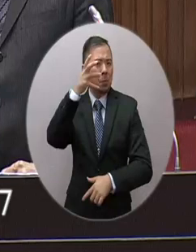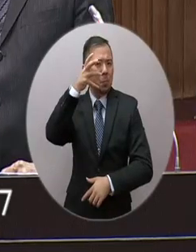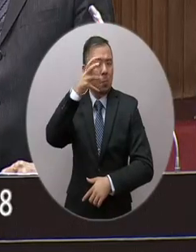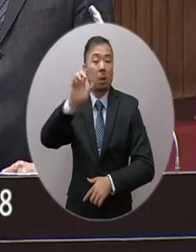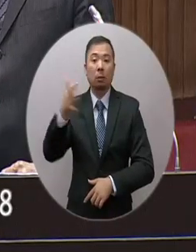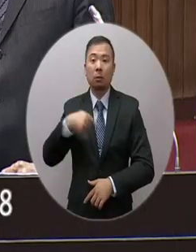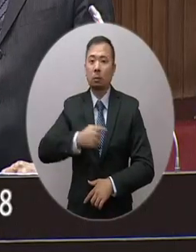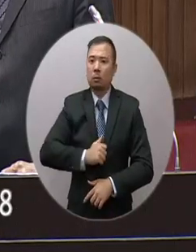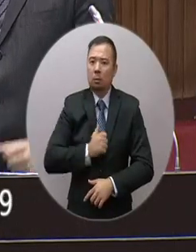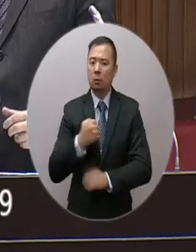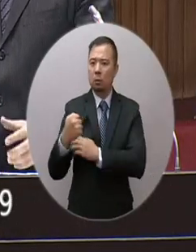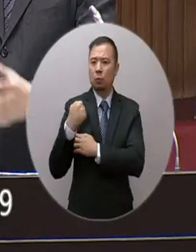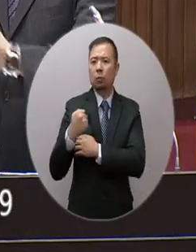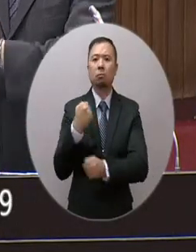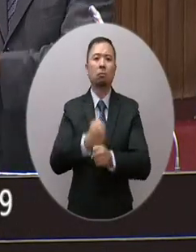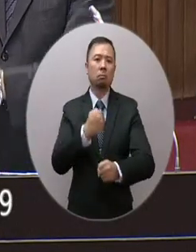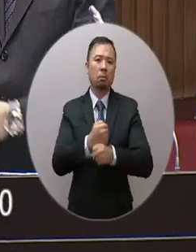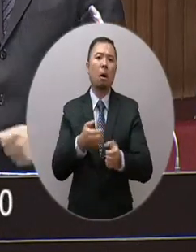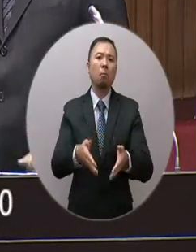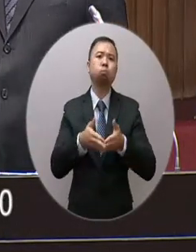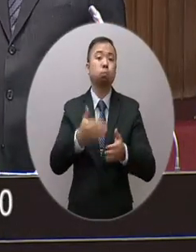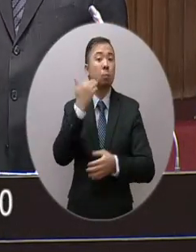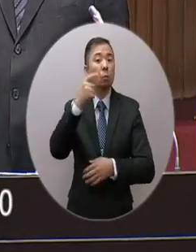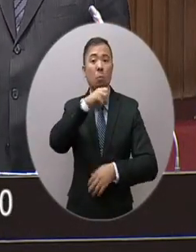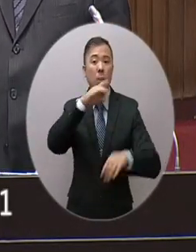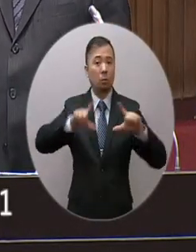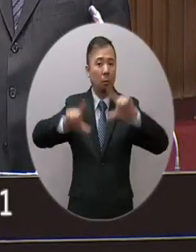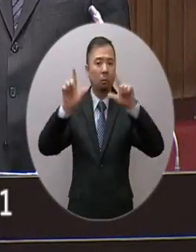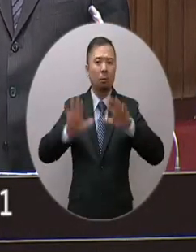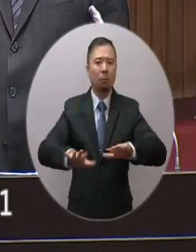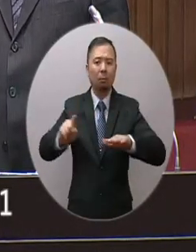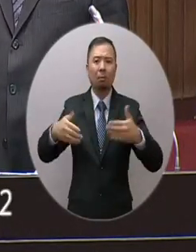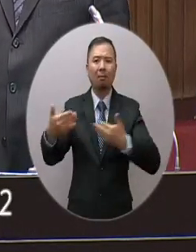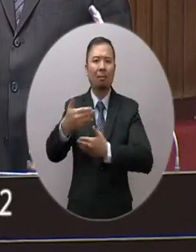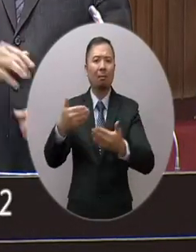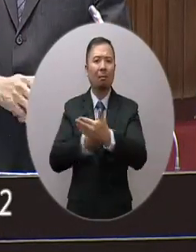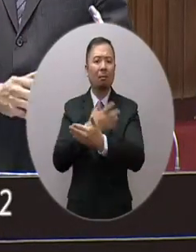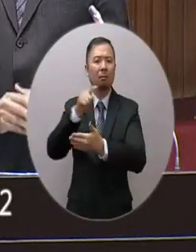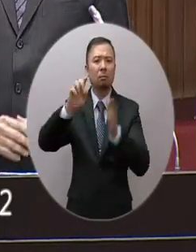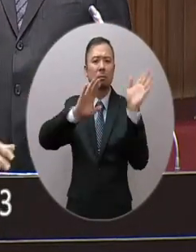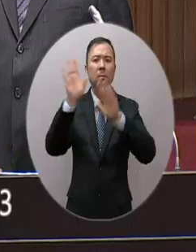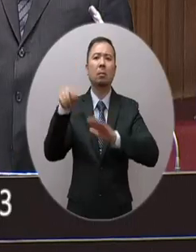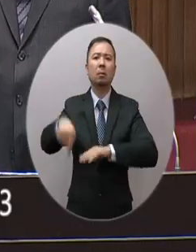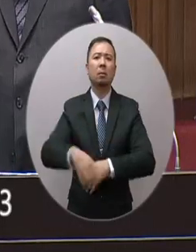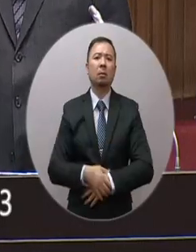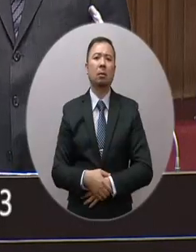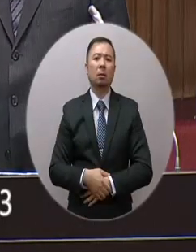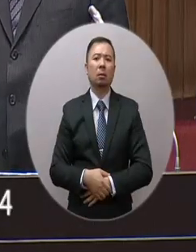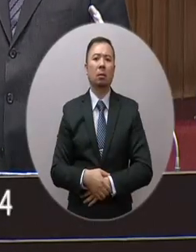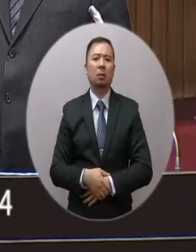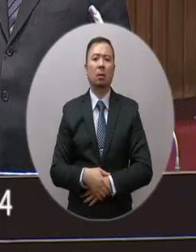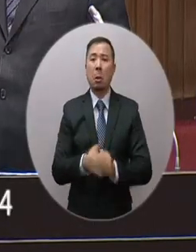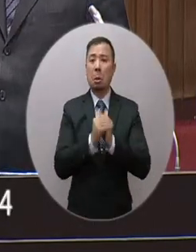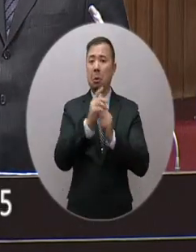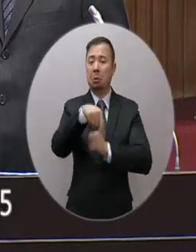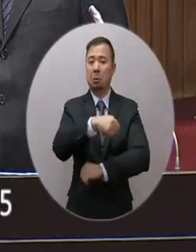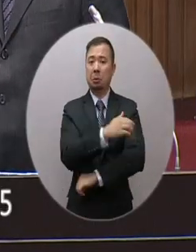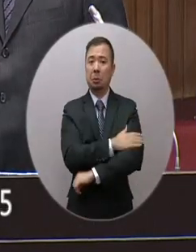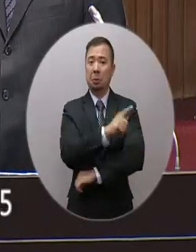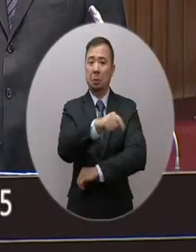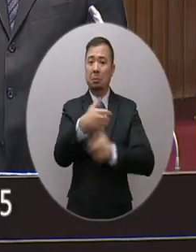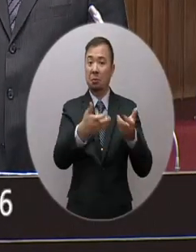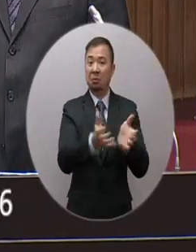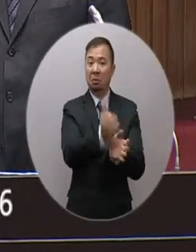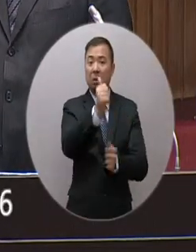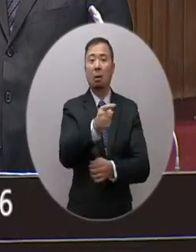践。可是呢，以屏东现在交通状况，贺陈部长你也在这边，你觉得 人要